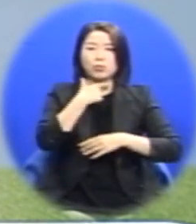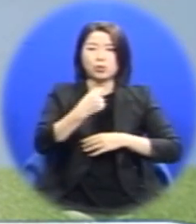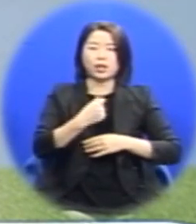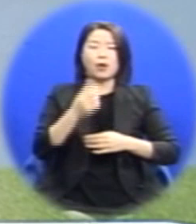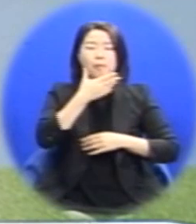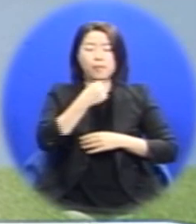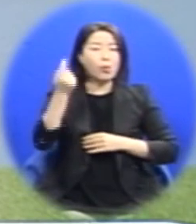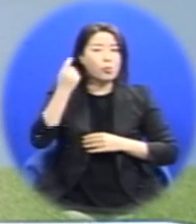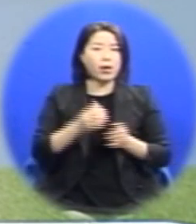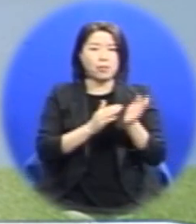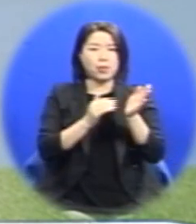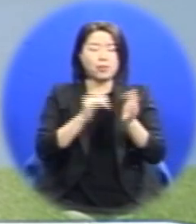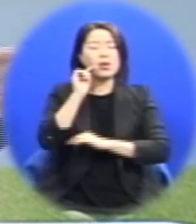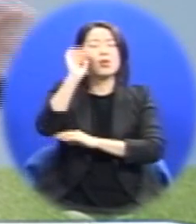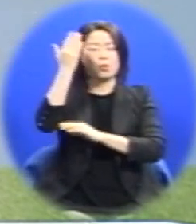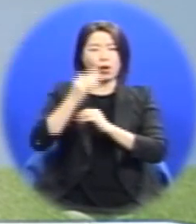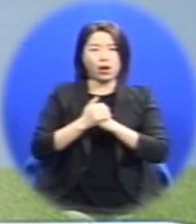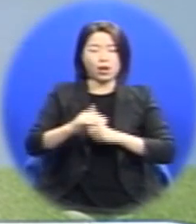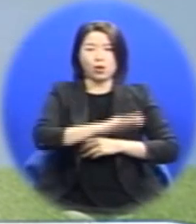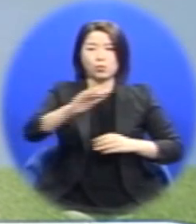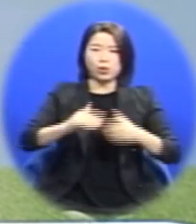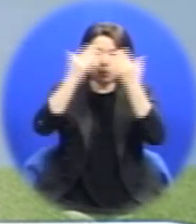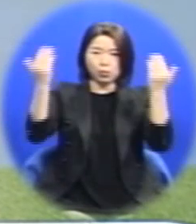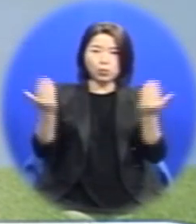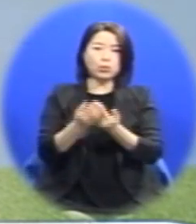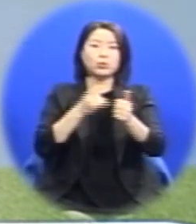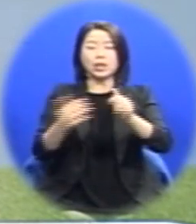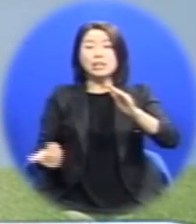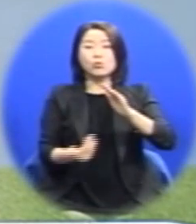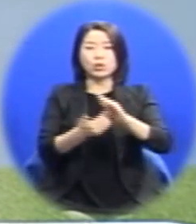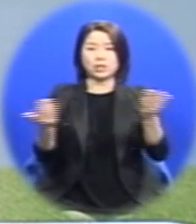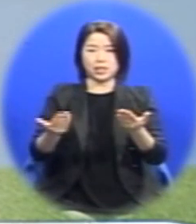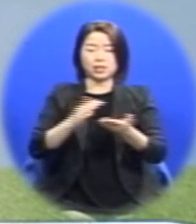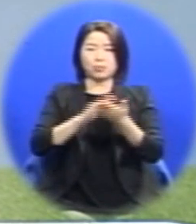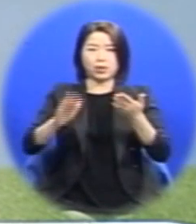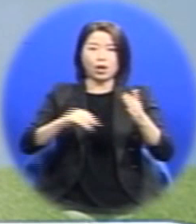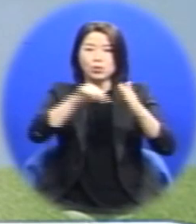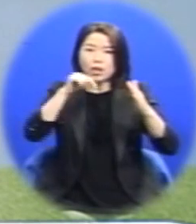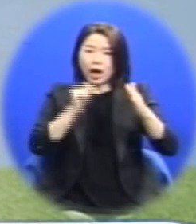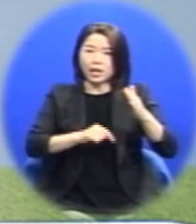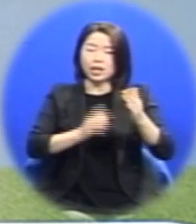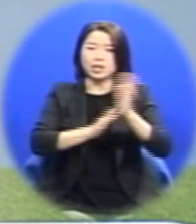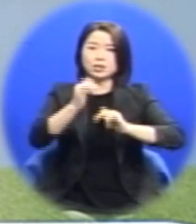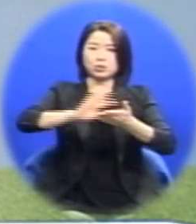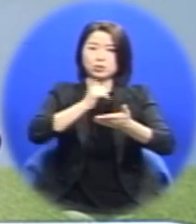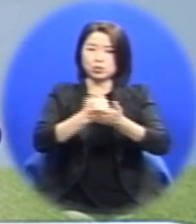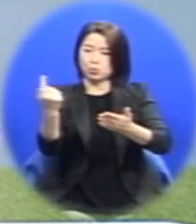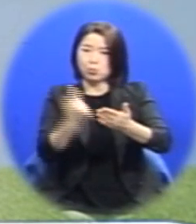비밀이고 영광이었어요. 우리 모두에게 다 이루어진 일입니다. 우리 안에 예수 그리스도께서 와